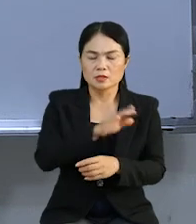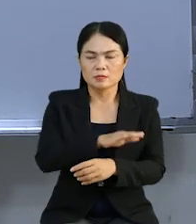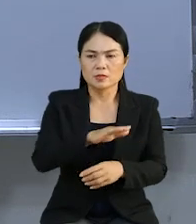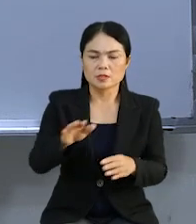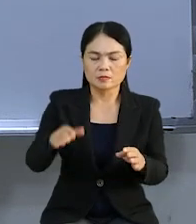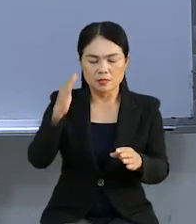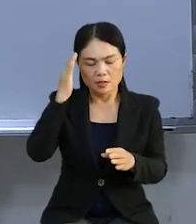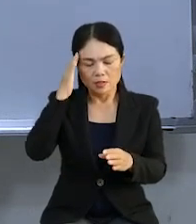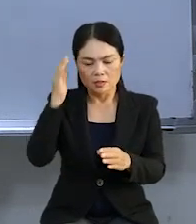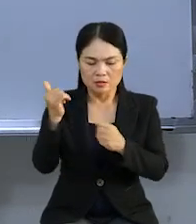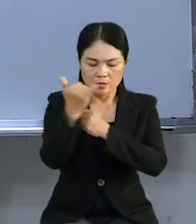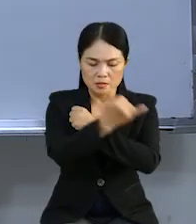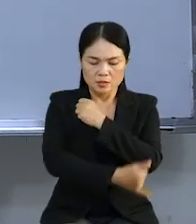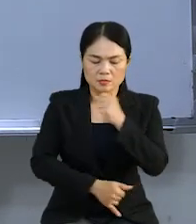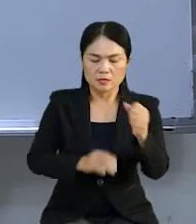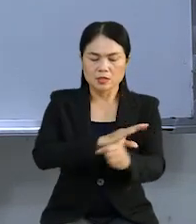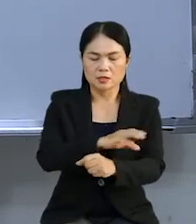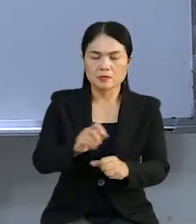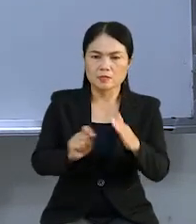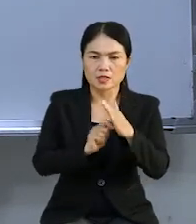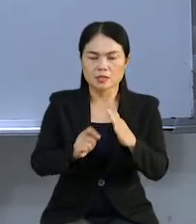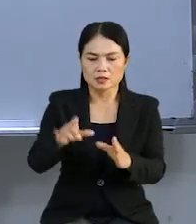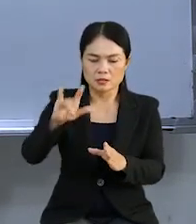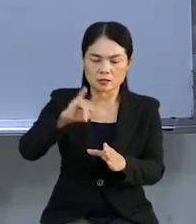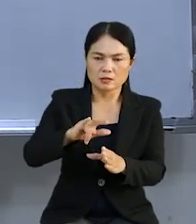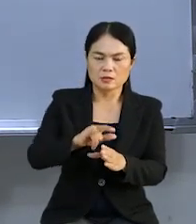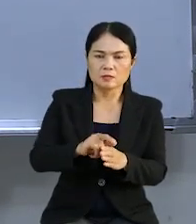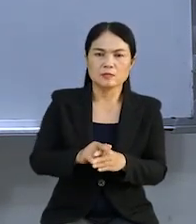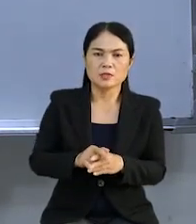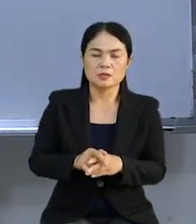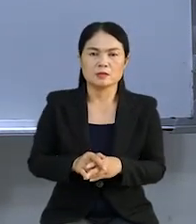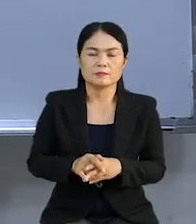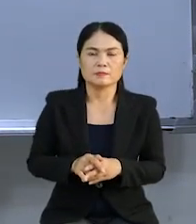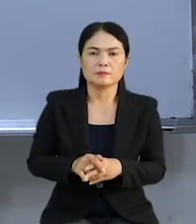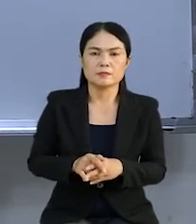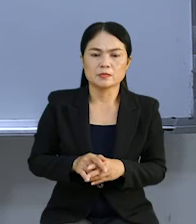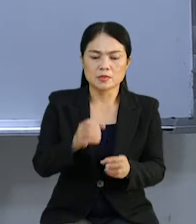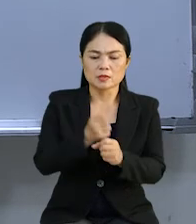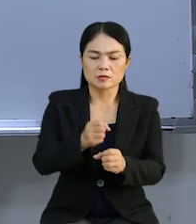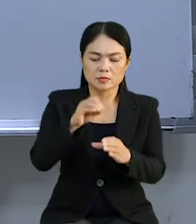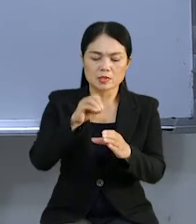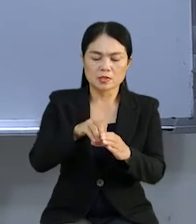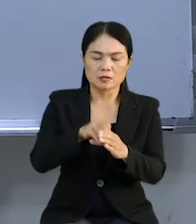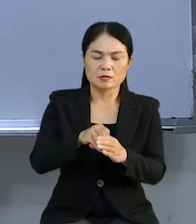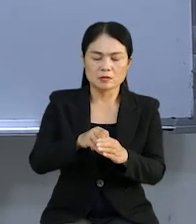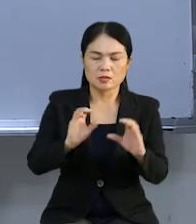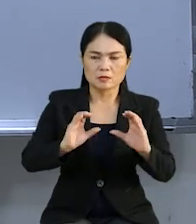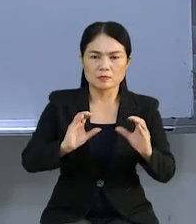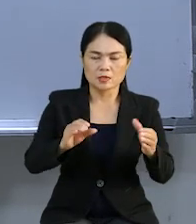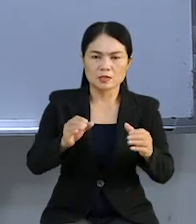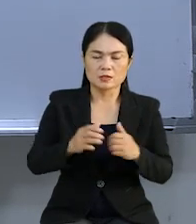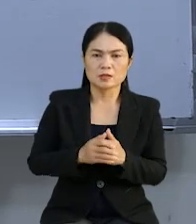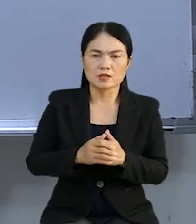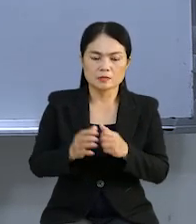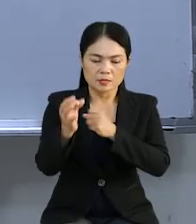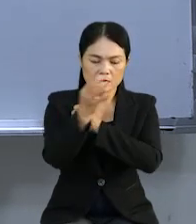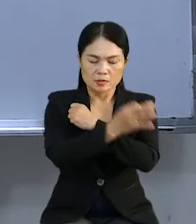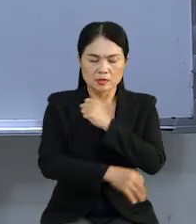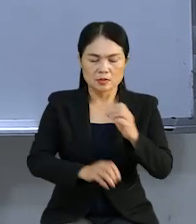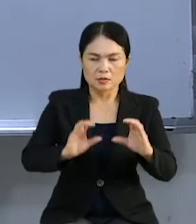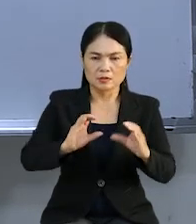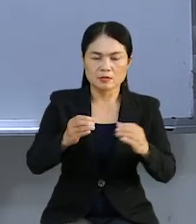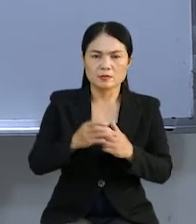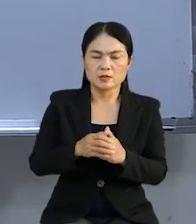างอันเนี่ยดังท้าประเทศกัมพูชียังมีรายเปล่งการได้กำปองแต่ทัววินิจโยกได้กรมหุ่นบอร์เตหรือก